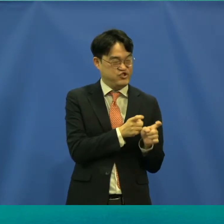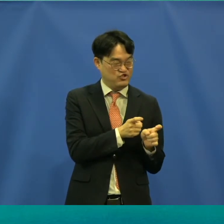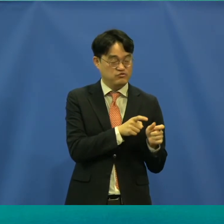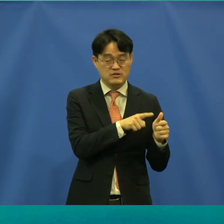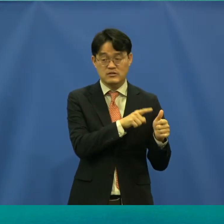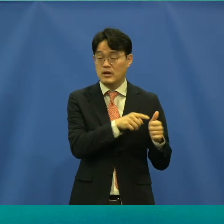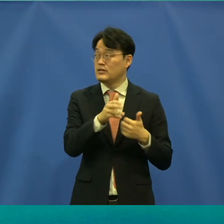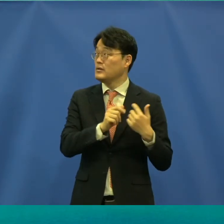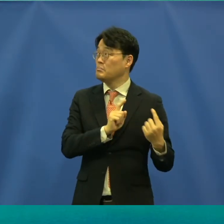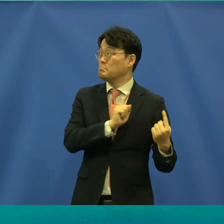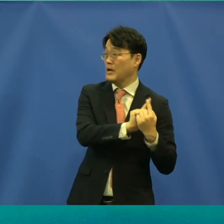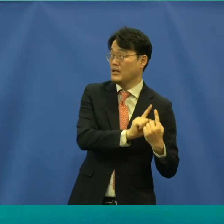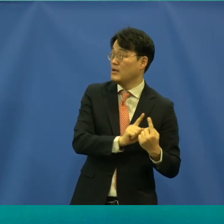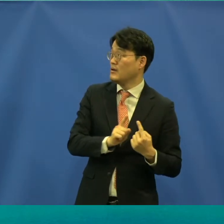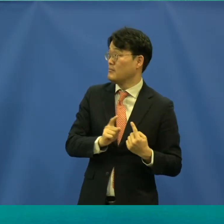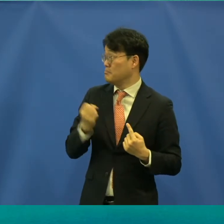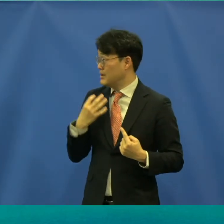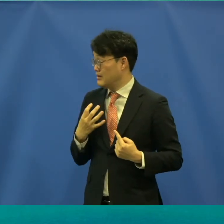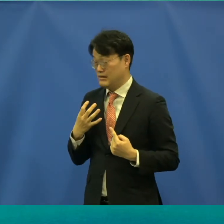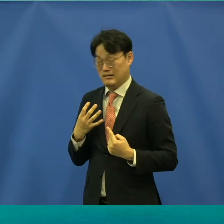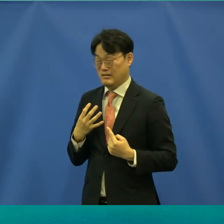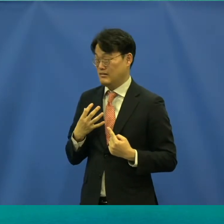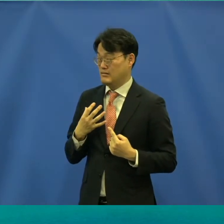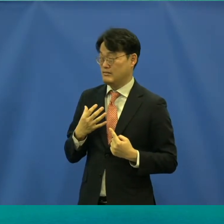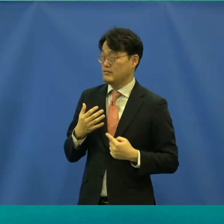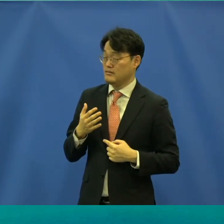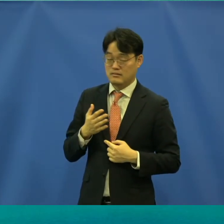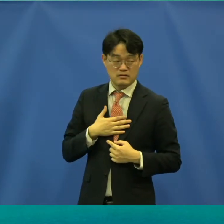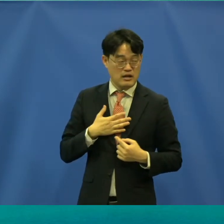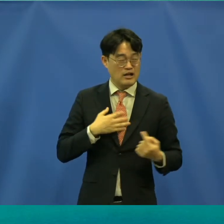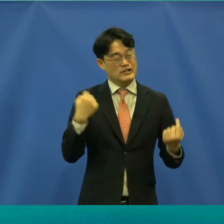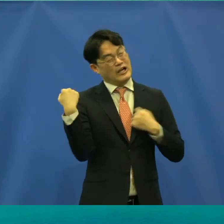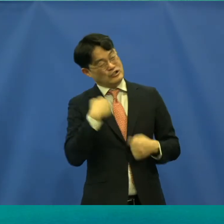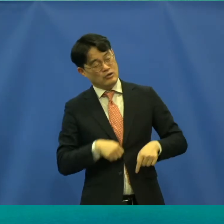나에게 상처 준 사람을 오늘 찾아가라고 말씀하셔.